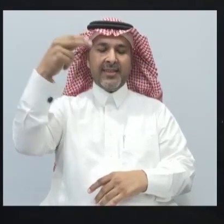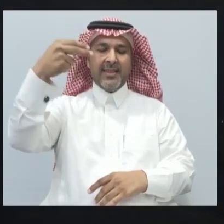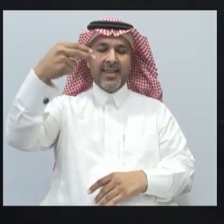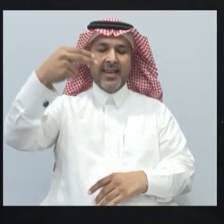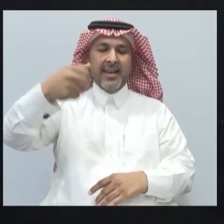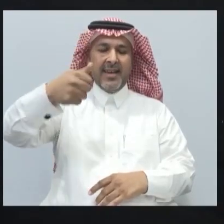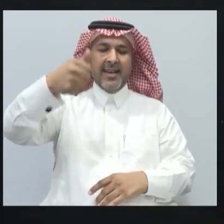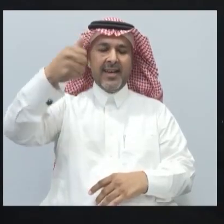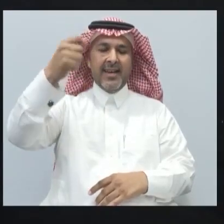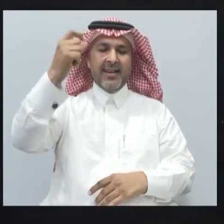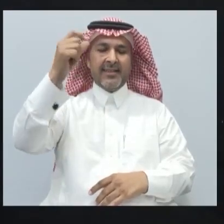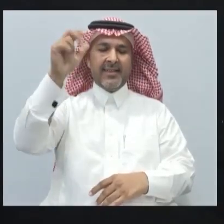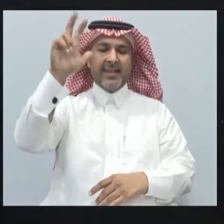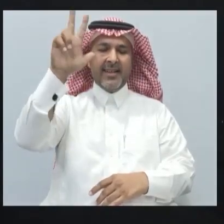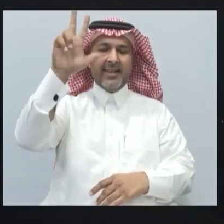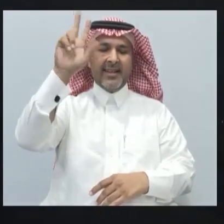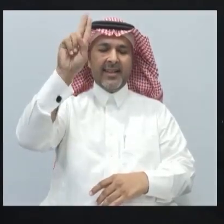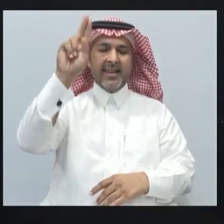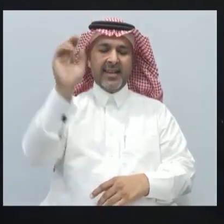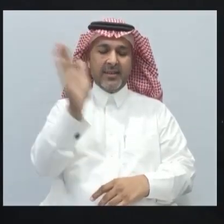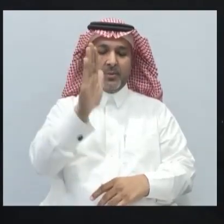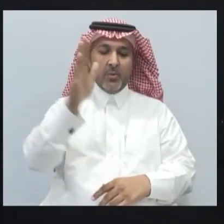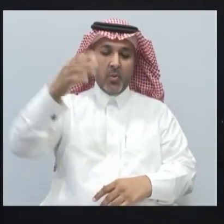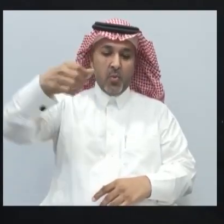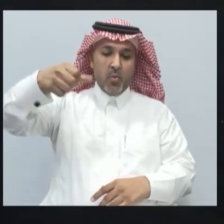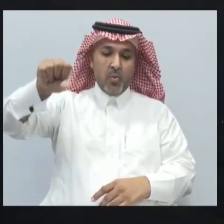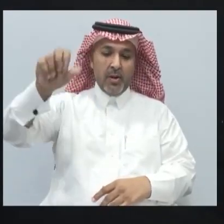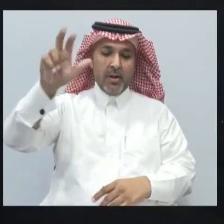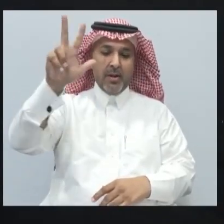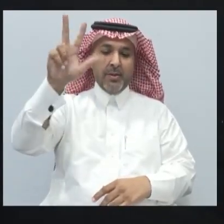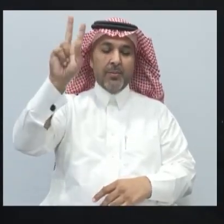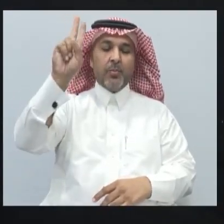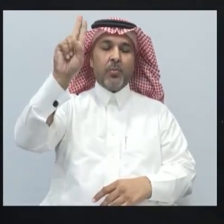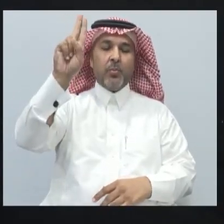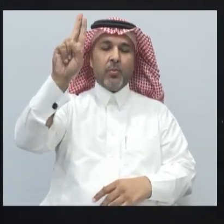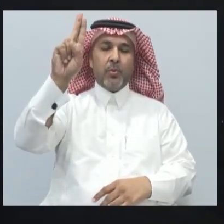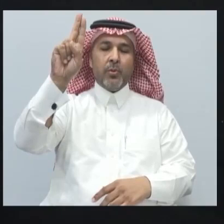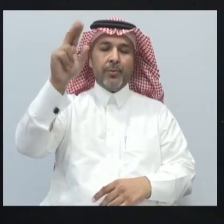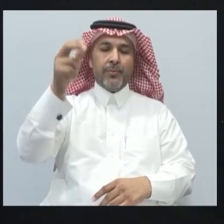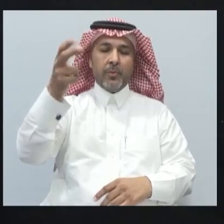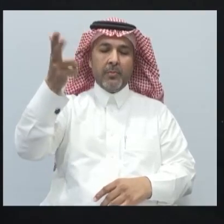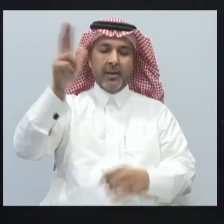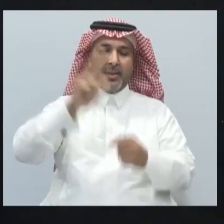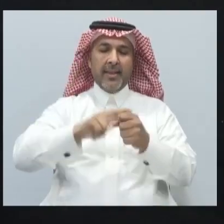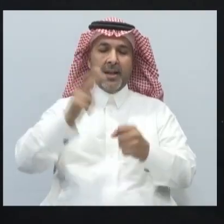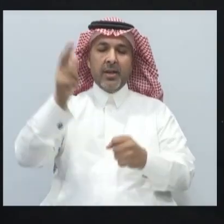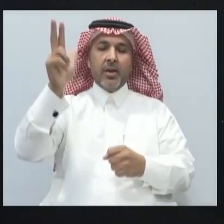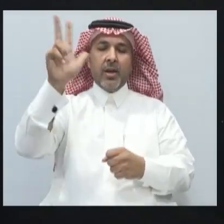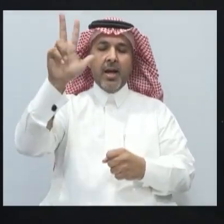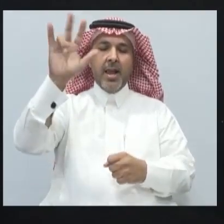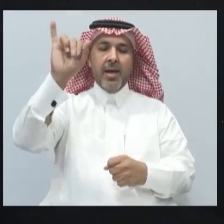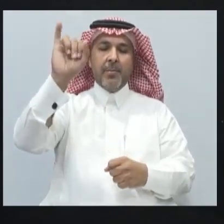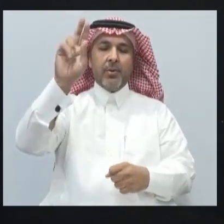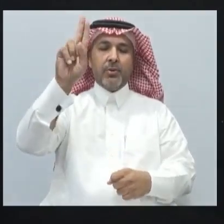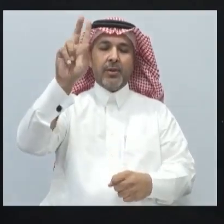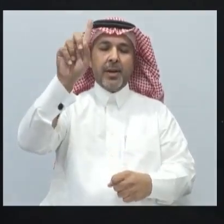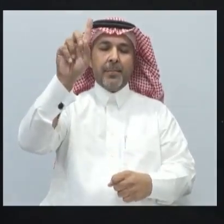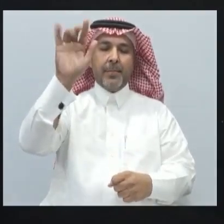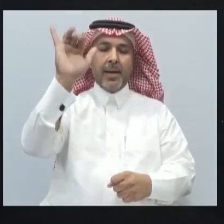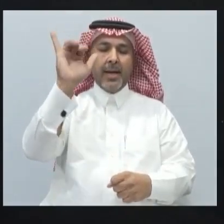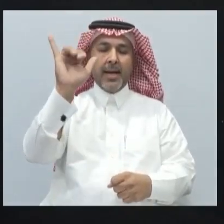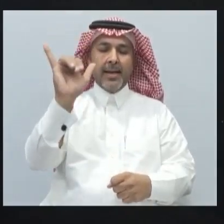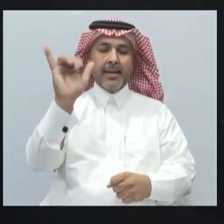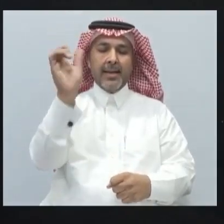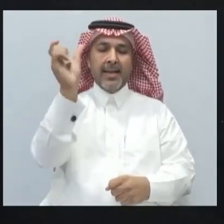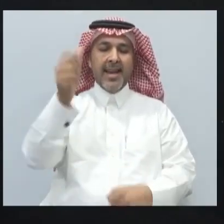والمتباينات الاسيه باستخدام برامج الرسم البياني اليوم باذن الله راح نشوف كيف نحل هذه المعادلات والمتباينات باستخدام